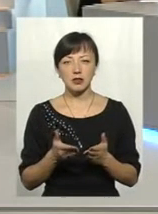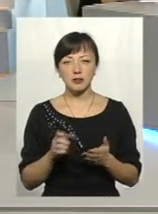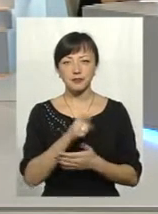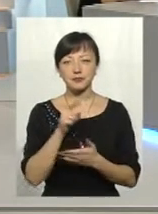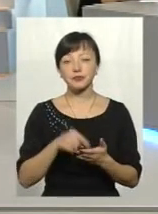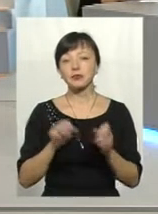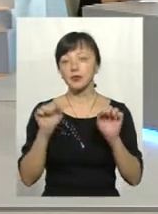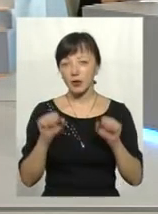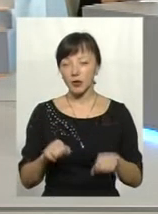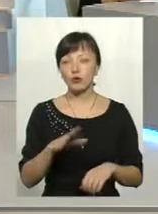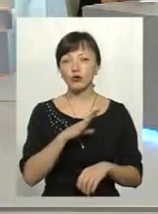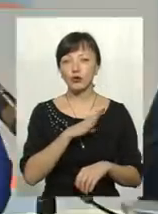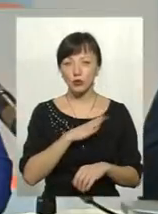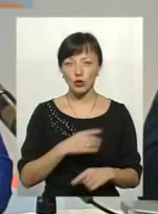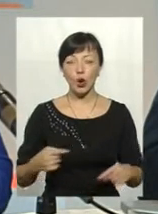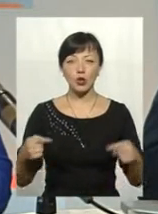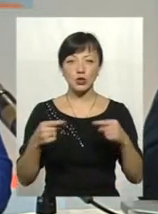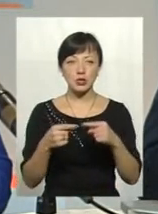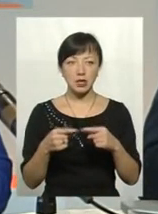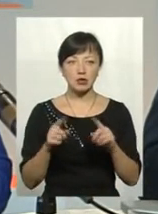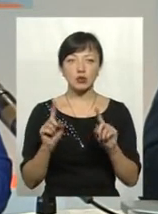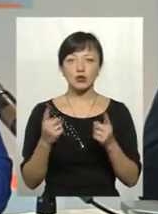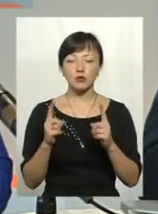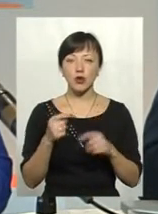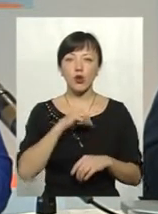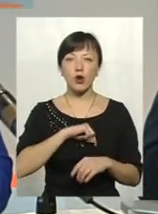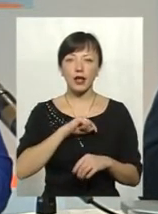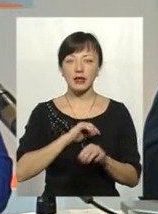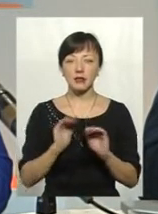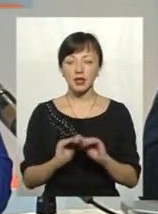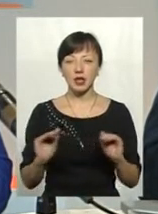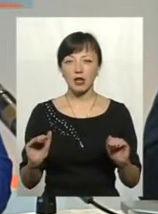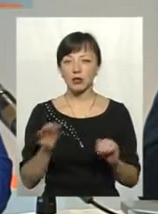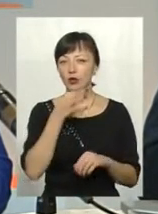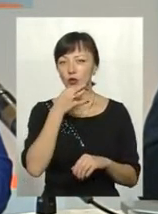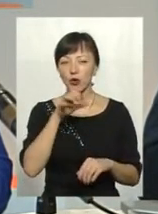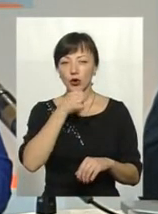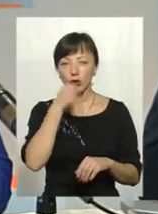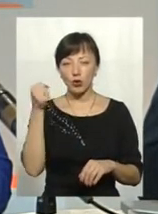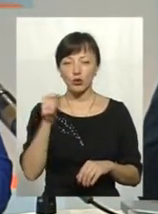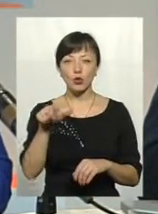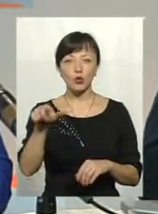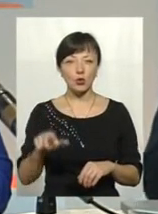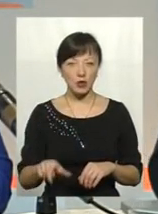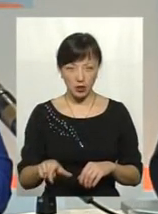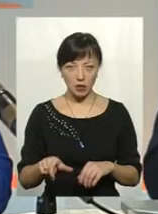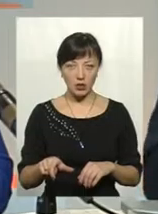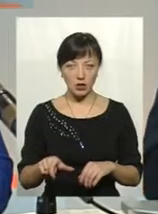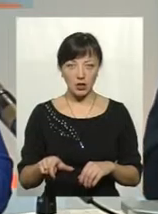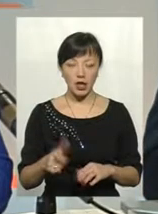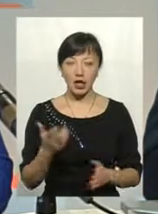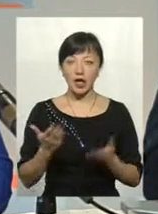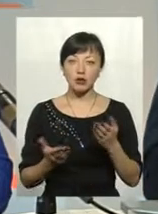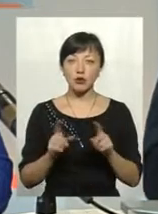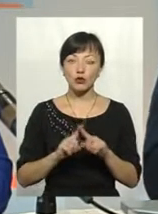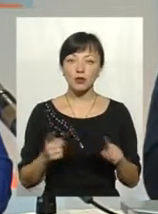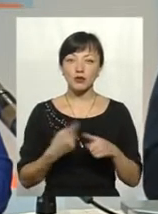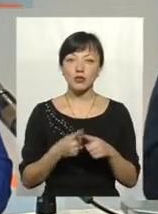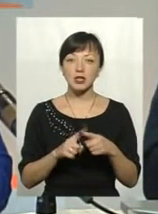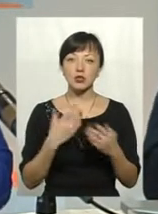Може бути, однозначно, тому що організм дитячий, такий як любої дорослої людини, якщо особливо це